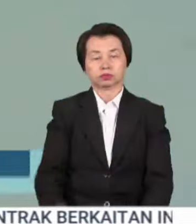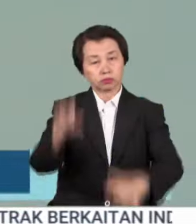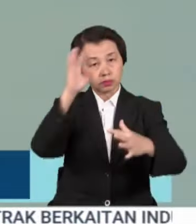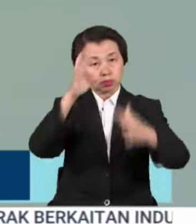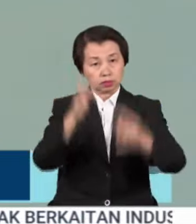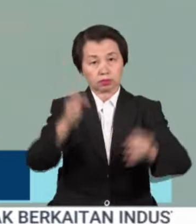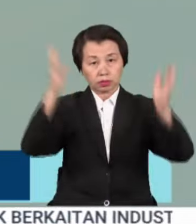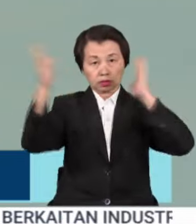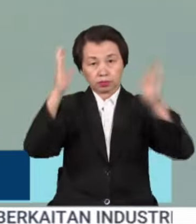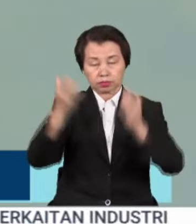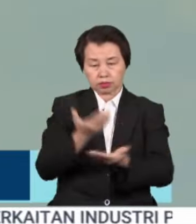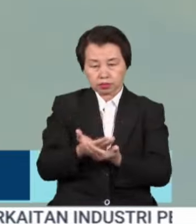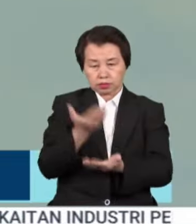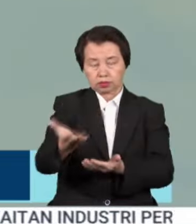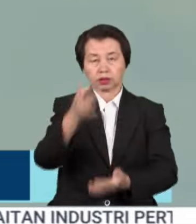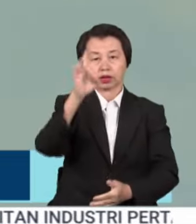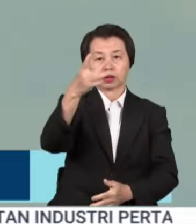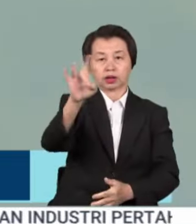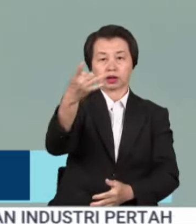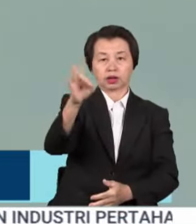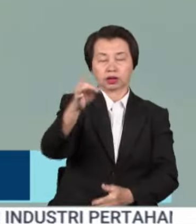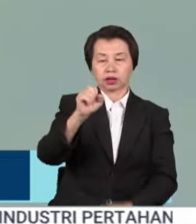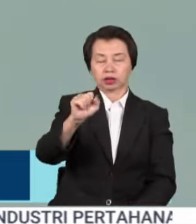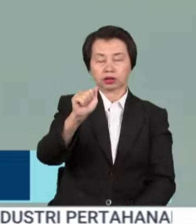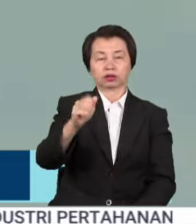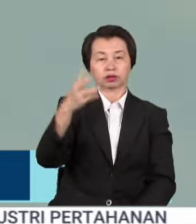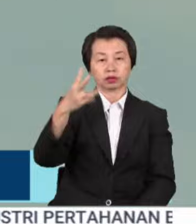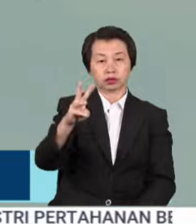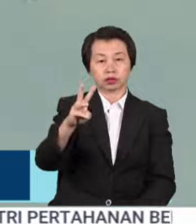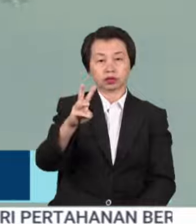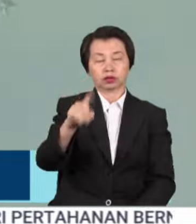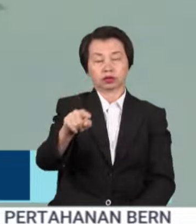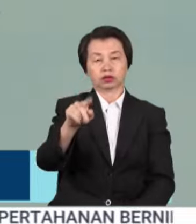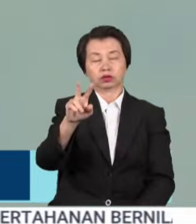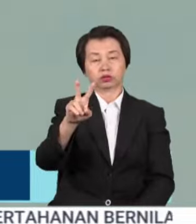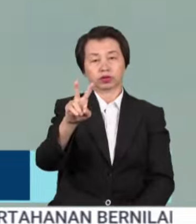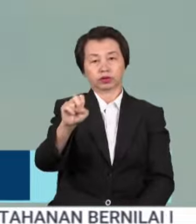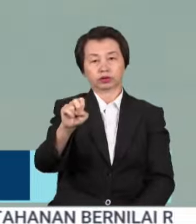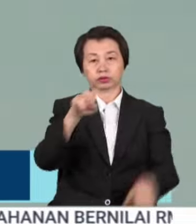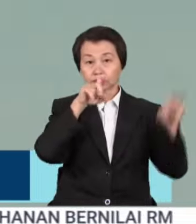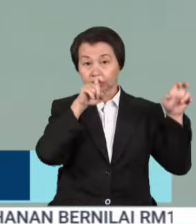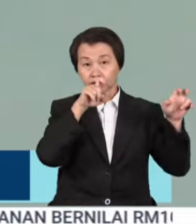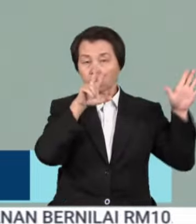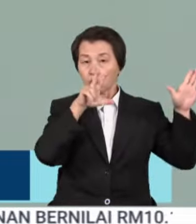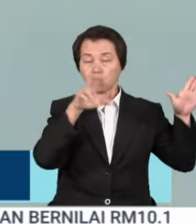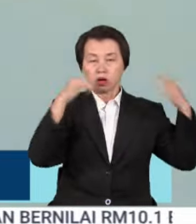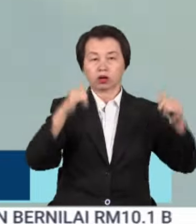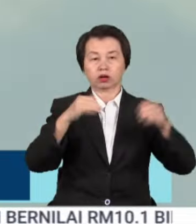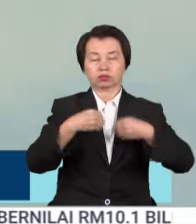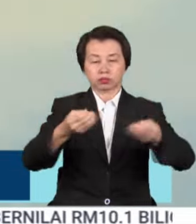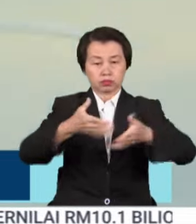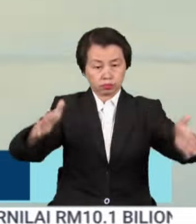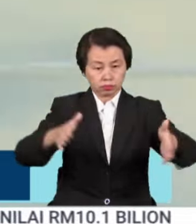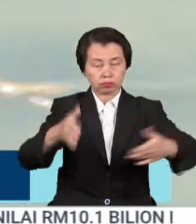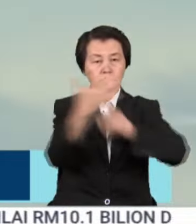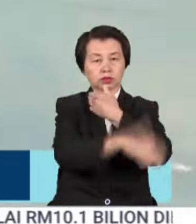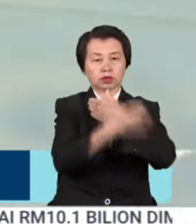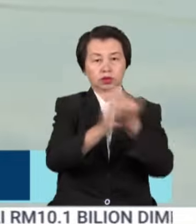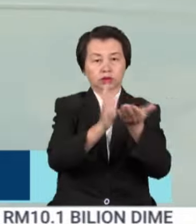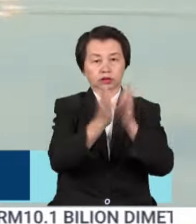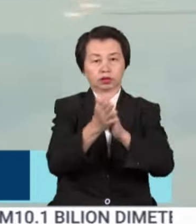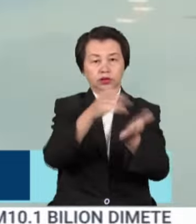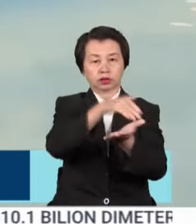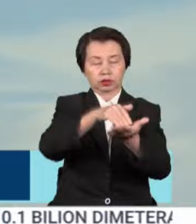Keputusan Malaysia membeli 18 unit FA-50 Block 20 Fighting Eagle bakal membuka laluan kepada negara menjadi